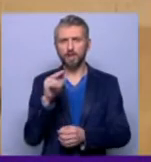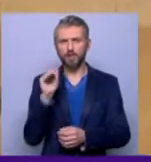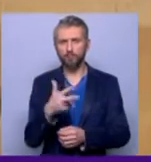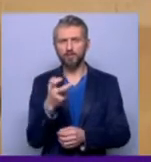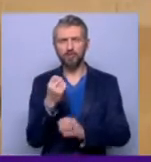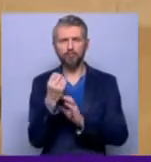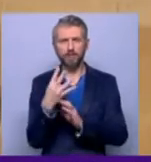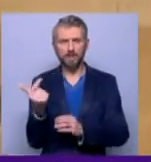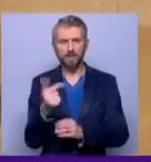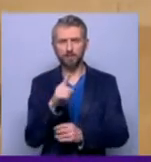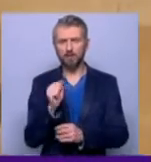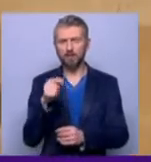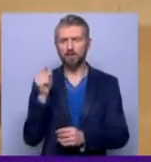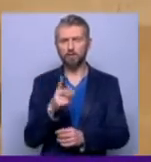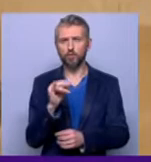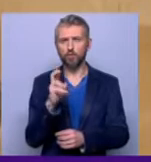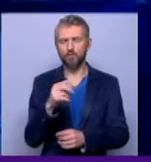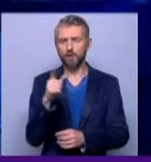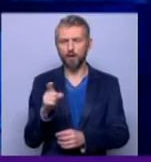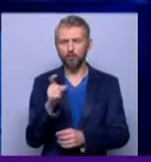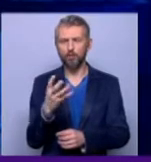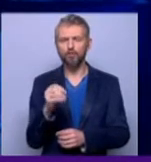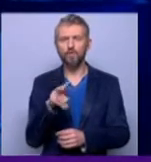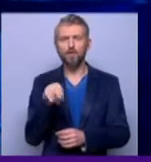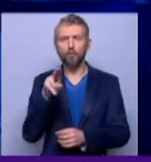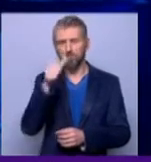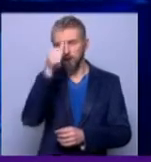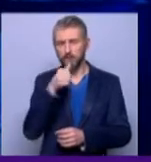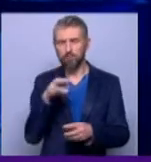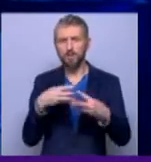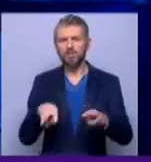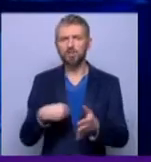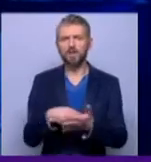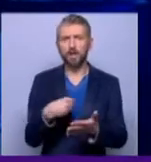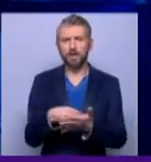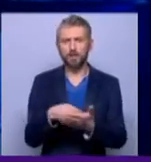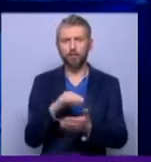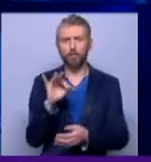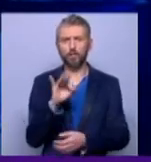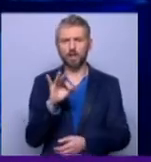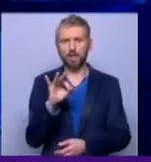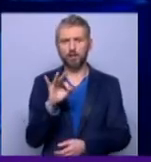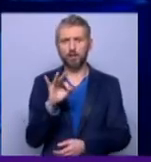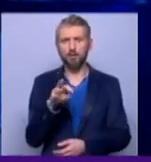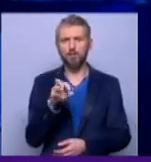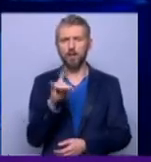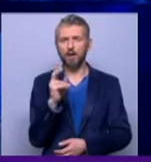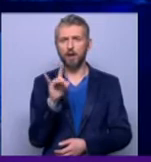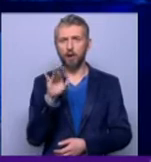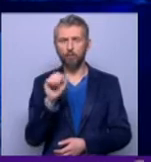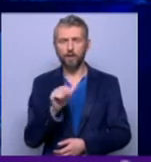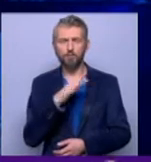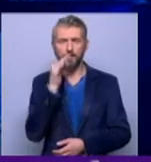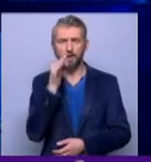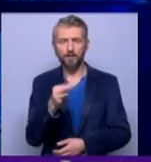314 гривень за 1000 кубів газу. Ще в листопаді міністр фінансів Оксана Маркарова